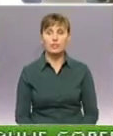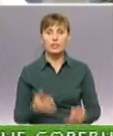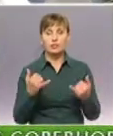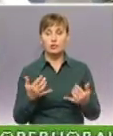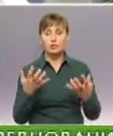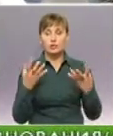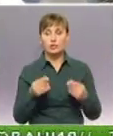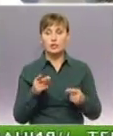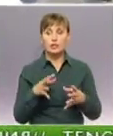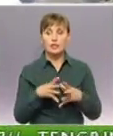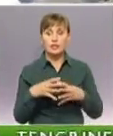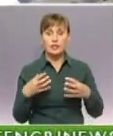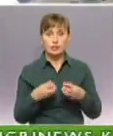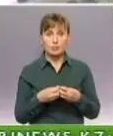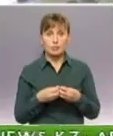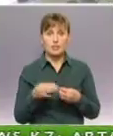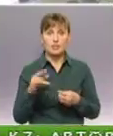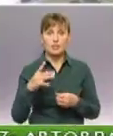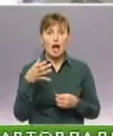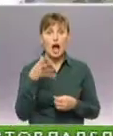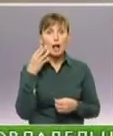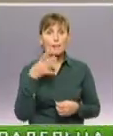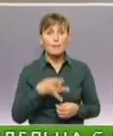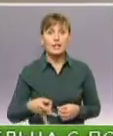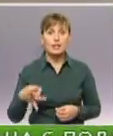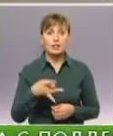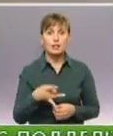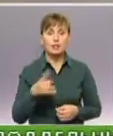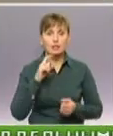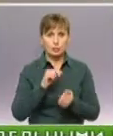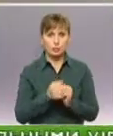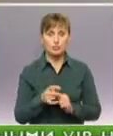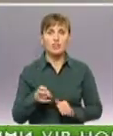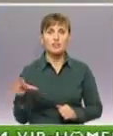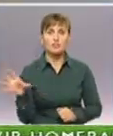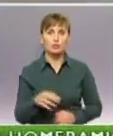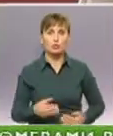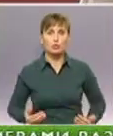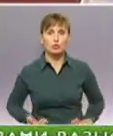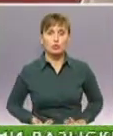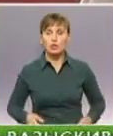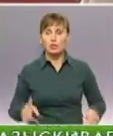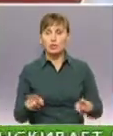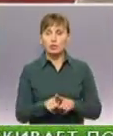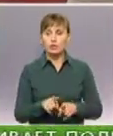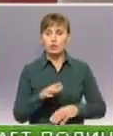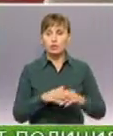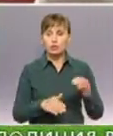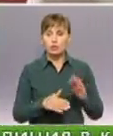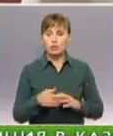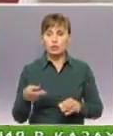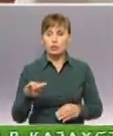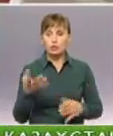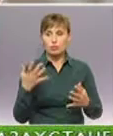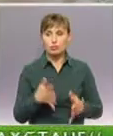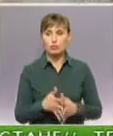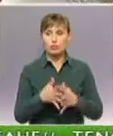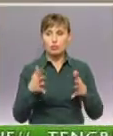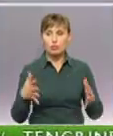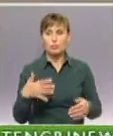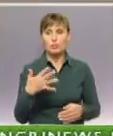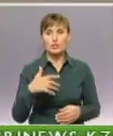Сегодняшний день для семьи Карабалиных из Алмалинского района Алматы запомнится на всю жизнь. Вот так, рука об руку, они уже более